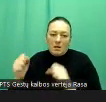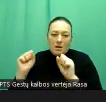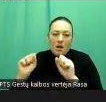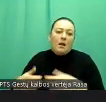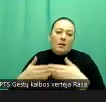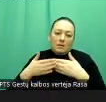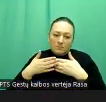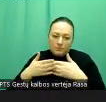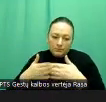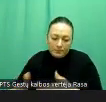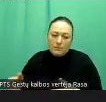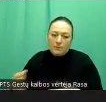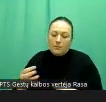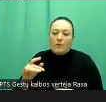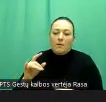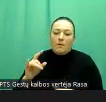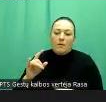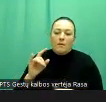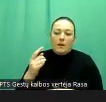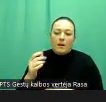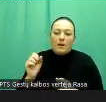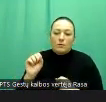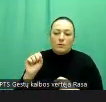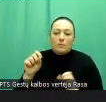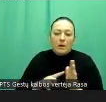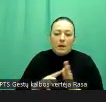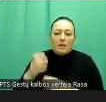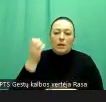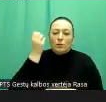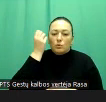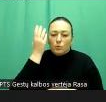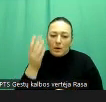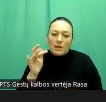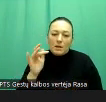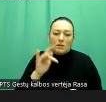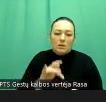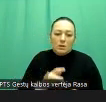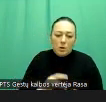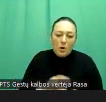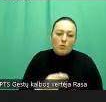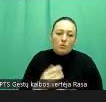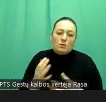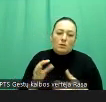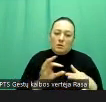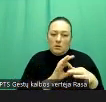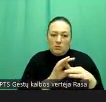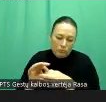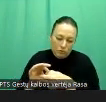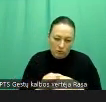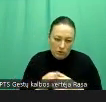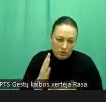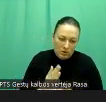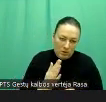atskleisti mokiniams naujus horizontus ir gali pradėti matyti, jausti tuos ryšius, kuriuos jiems atskleidžia